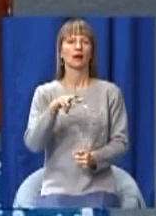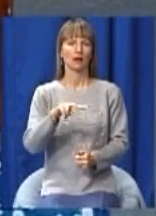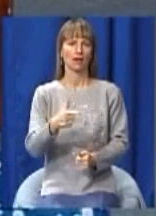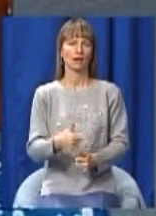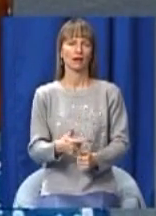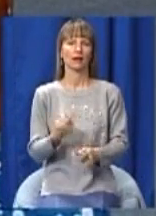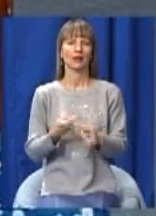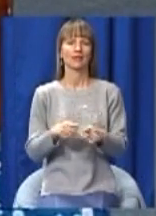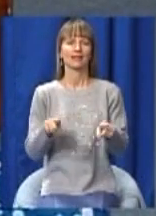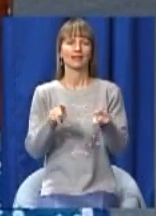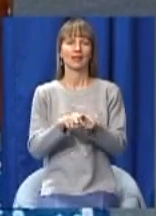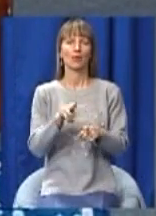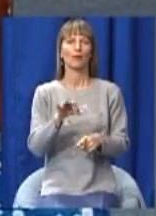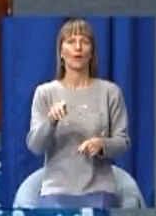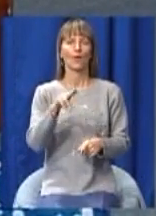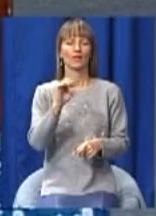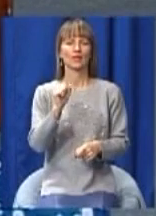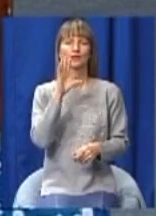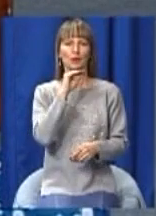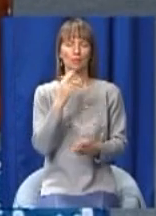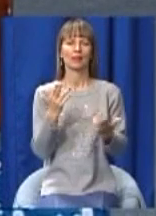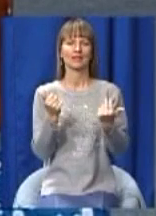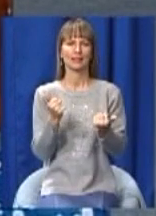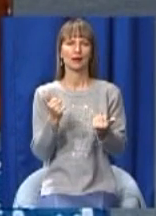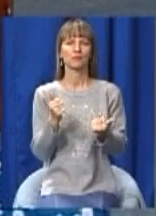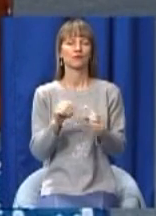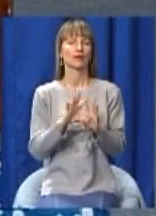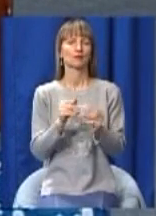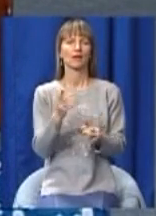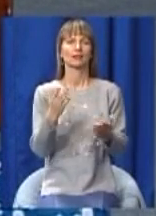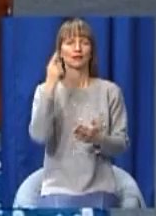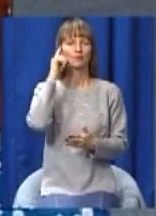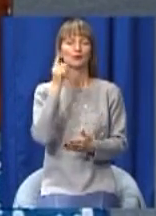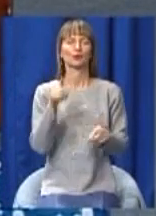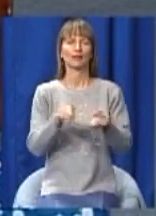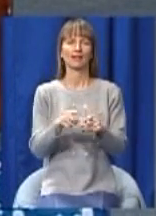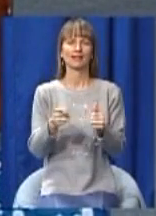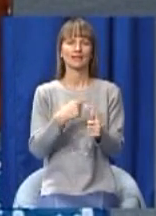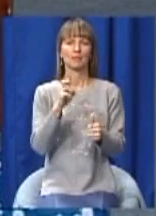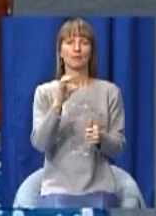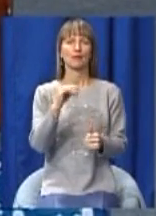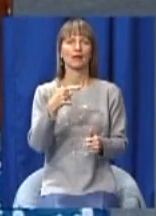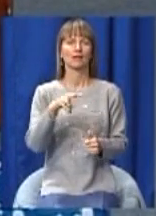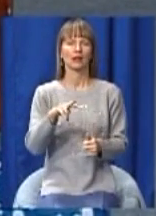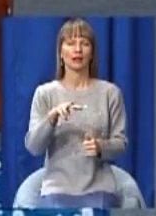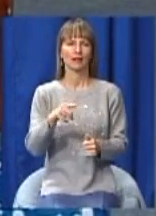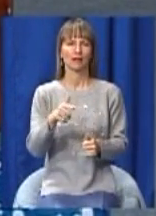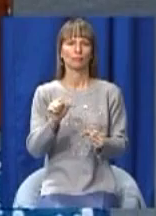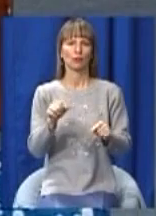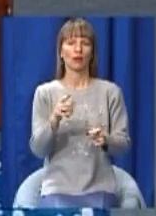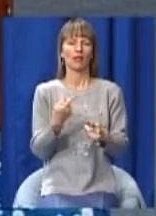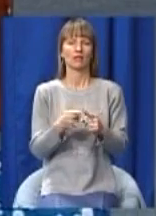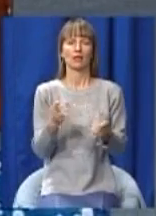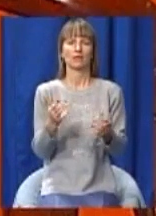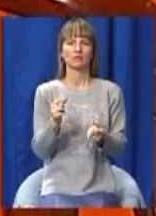такая порода собаки так все так а порода собак а вдали и як ты думаешь чем ее так назвали их можно вот это еще пять в бою вотан